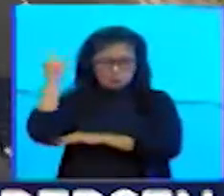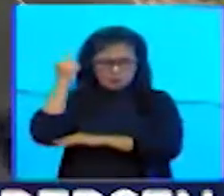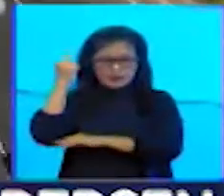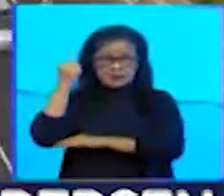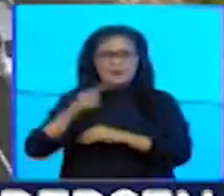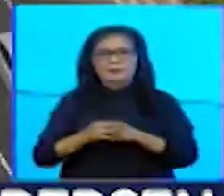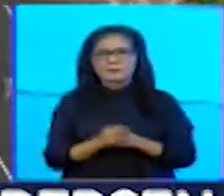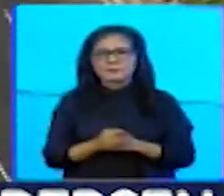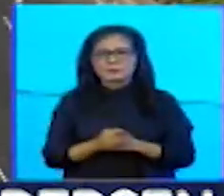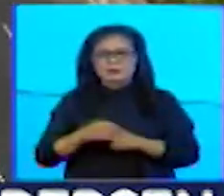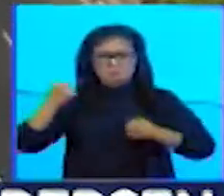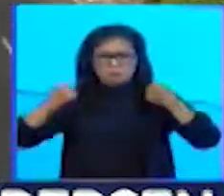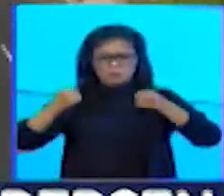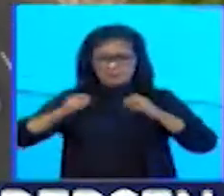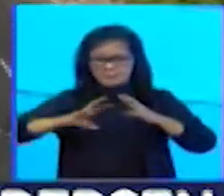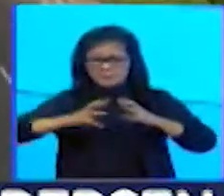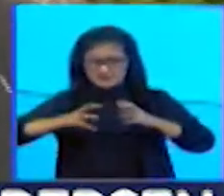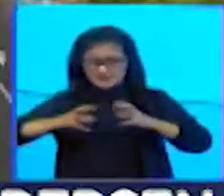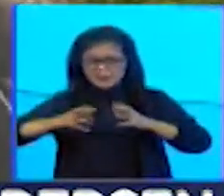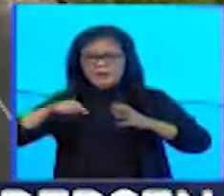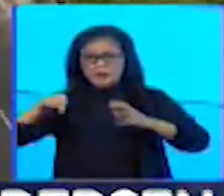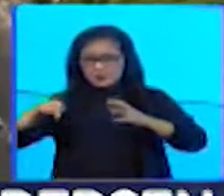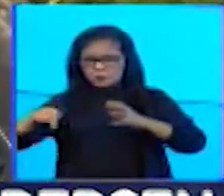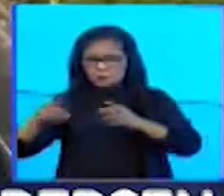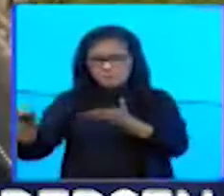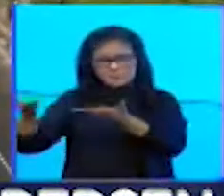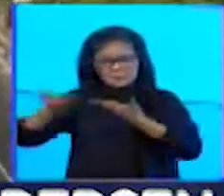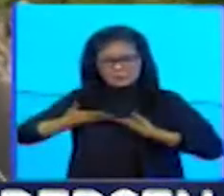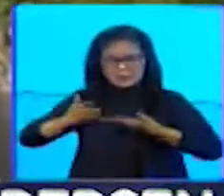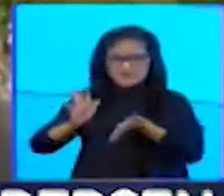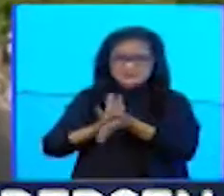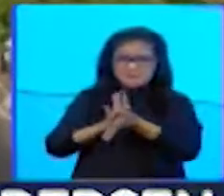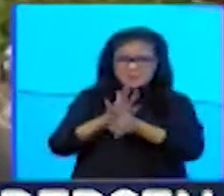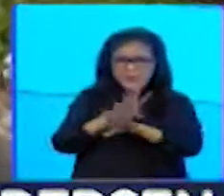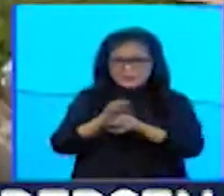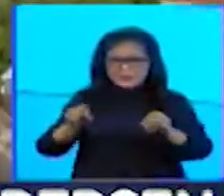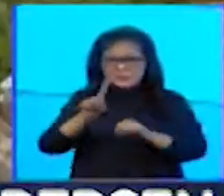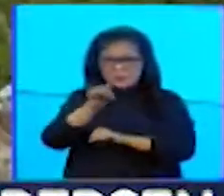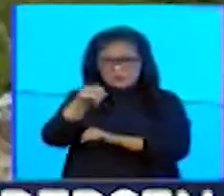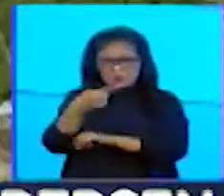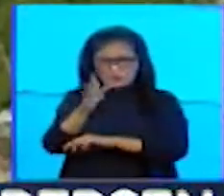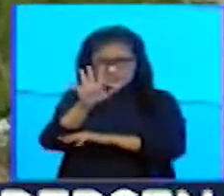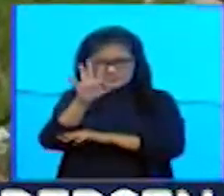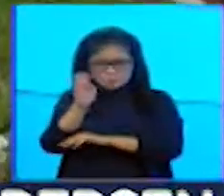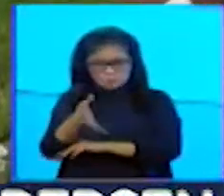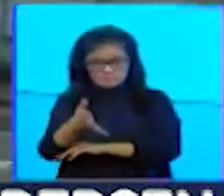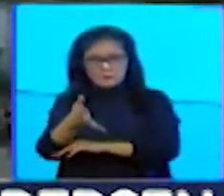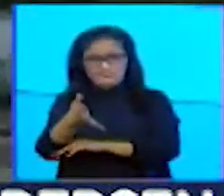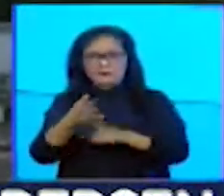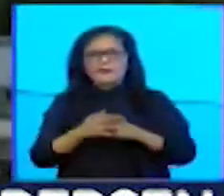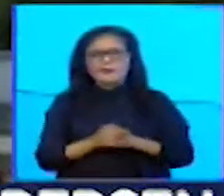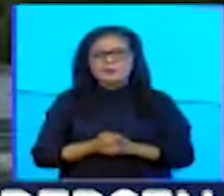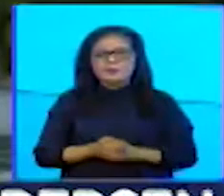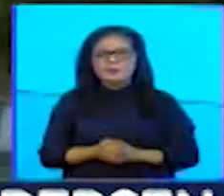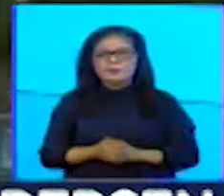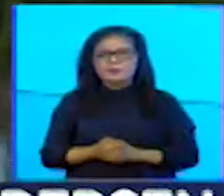Industri otomotif telah menyerap 1,5 juta tenaga kerja langsung dan 4,5 juta tenaga kerja tidak langsung. Belum lagi sektor